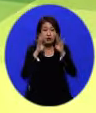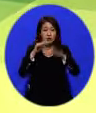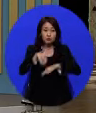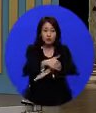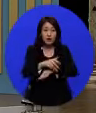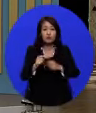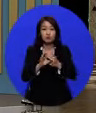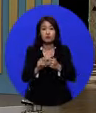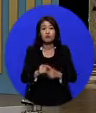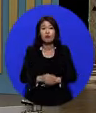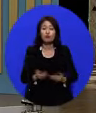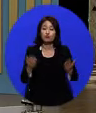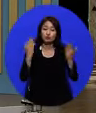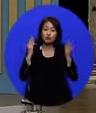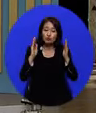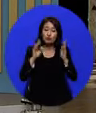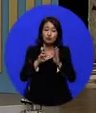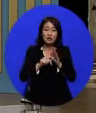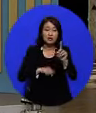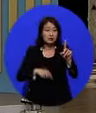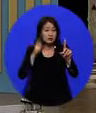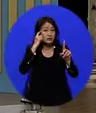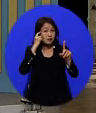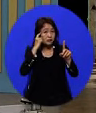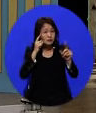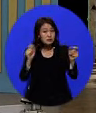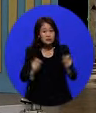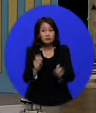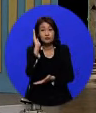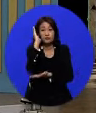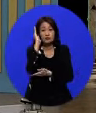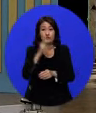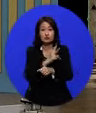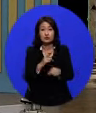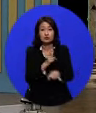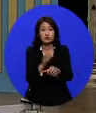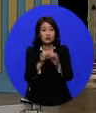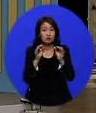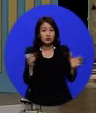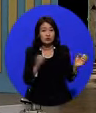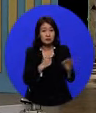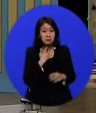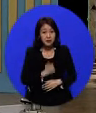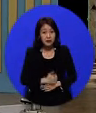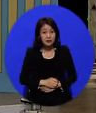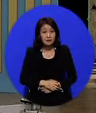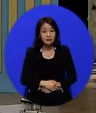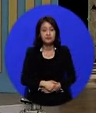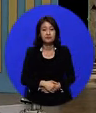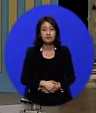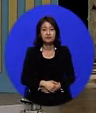다니면서 아니면 학창시절에 하나의 개념, 하나의 짧은 이야기 가지고 두 시간 동안 얘기해 보신 적 있으신 분?